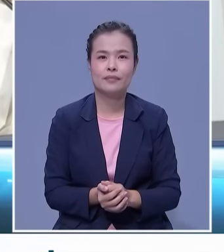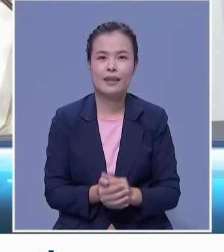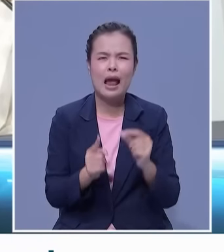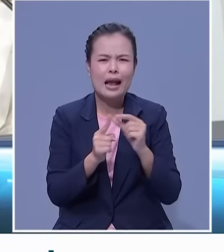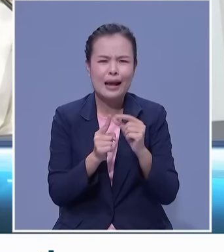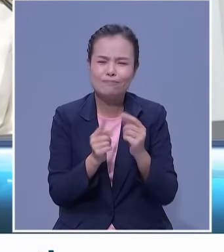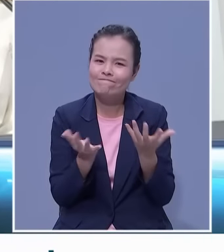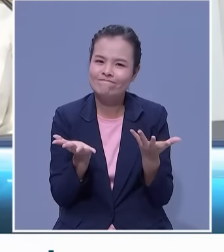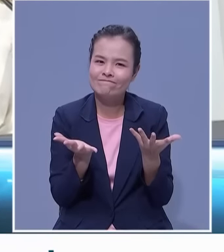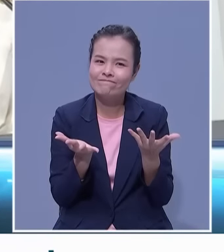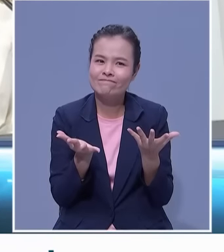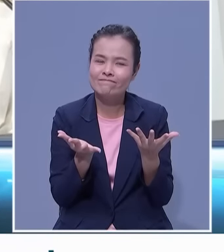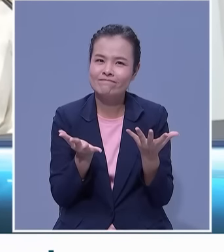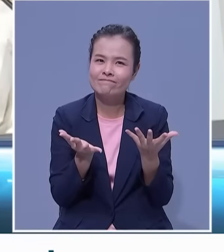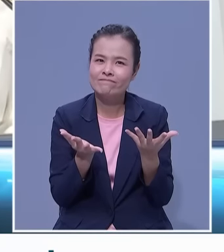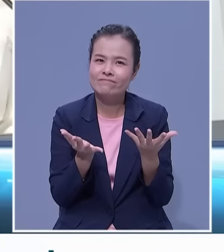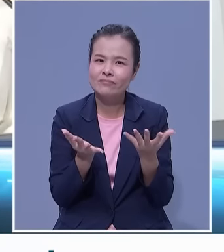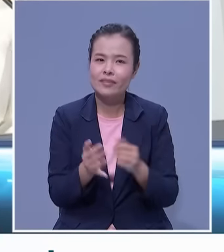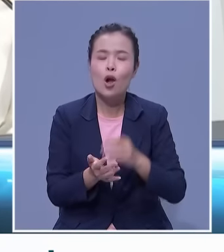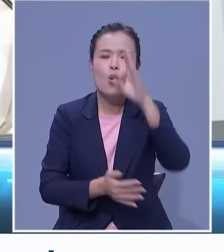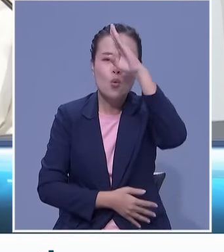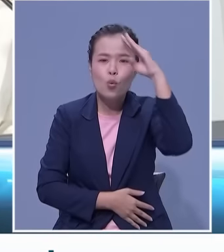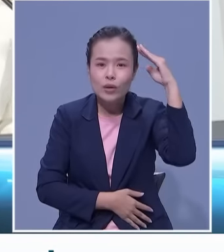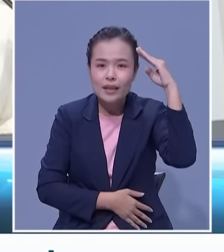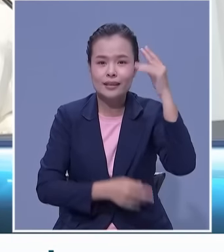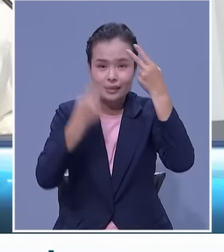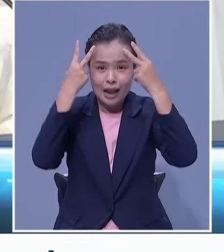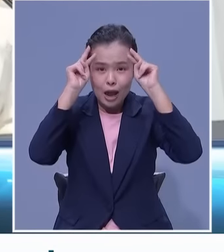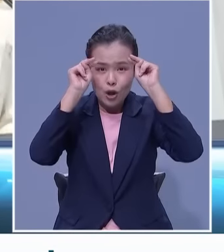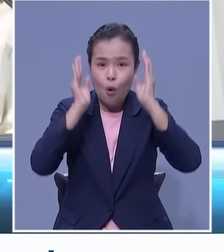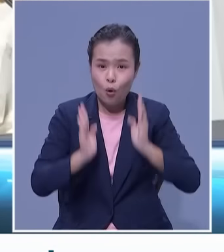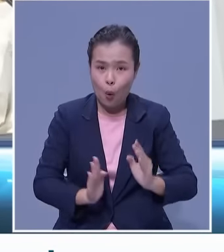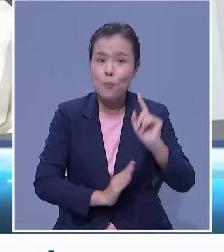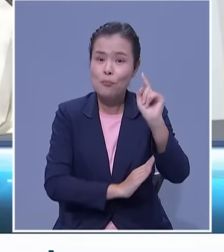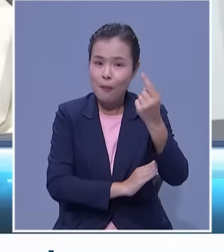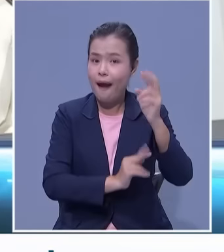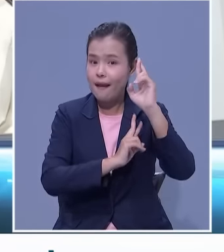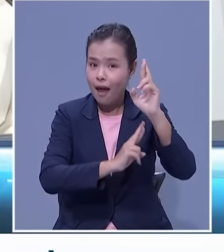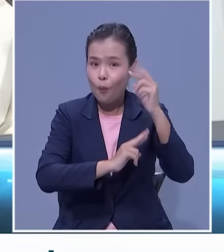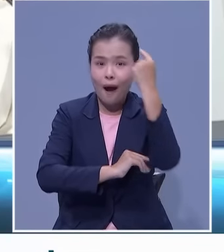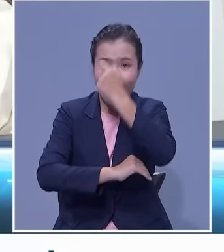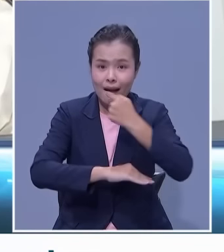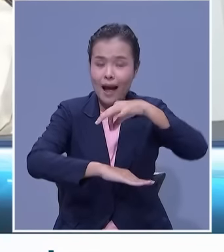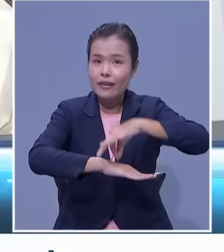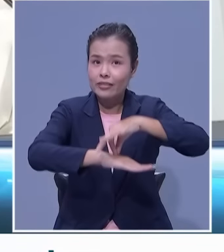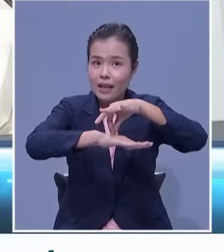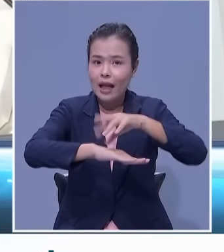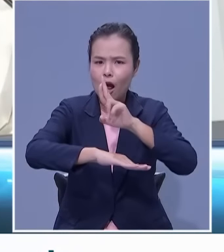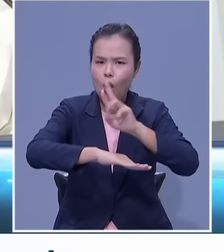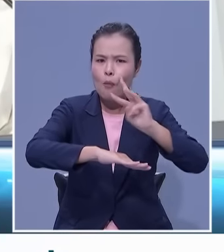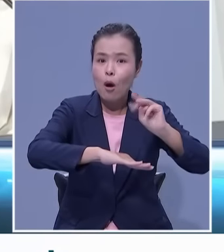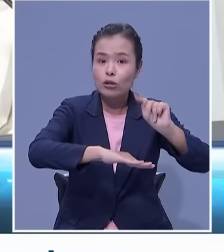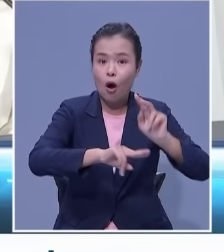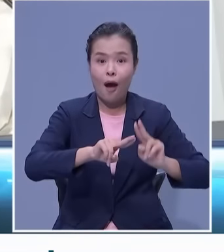คำว่าอะไรดีอ่ะมากระตุกมั้ยบอกว่าคุณอุ๊งอิ๊งนายกยกคนใหม่ต้องระมัดระวังนะในการแต่งตั้งใครเป็นรัฐมนตรีนะครับแล้ว